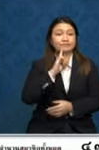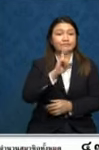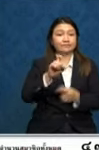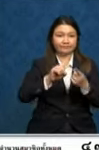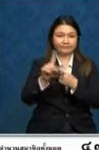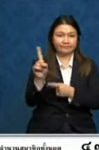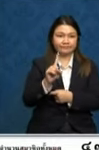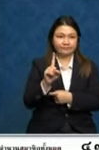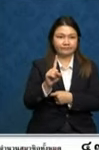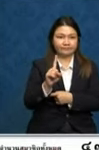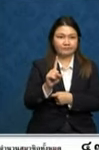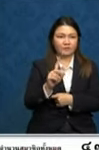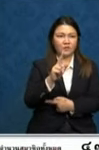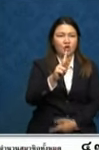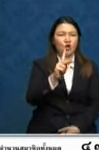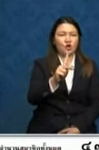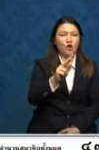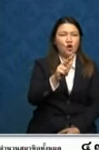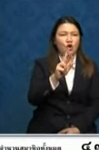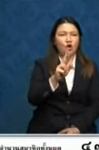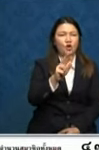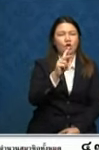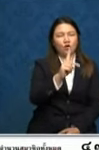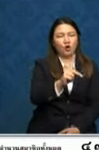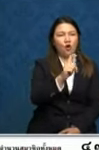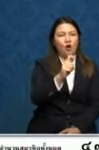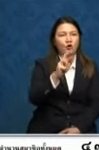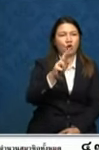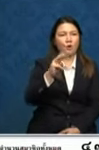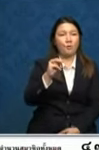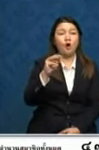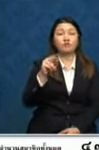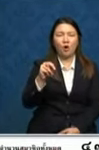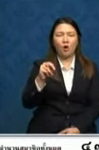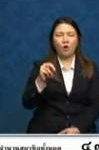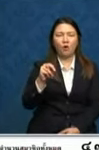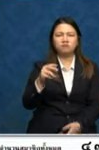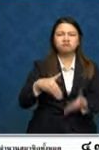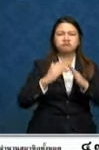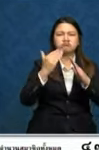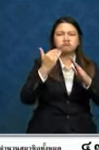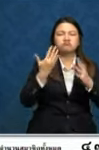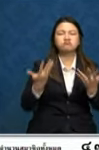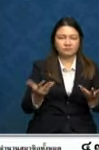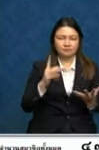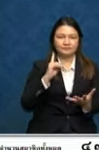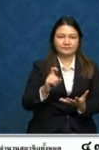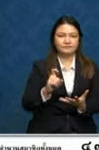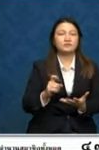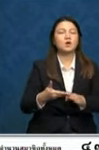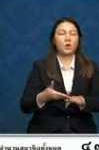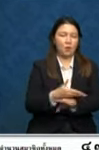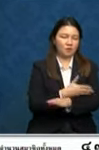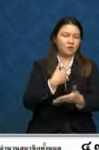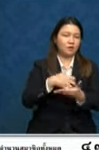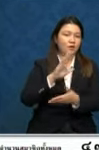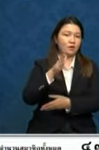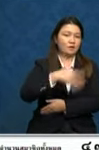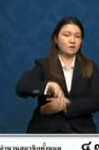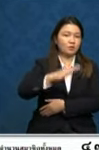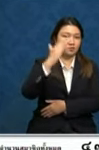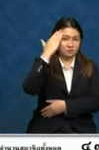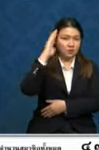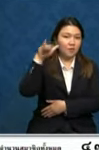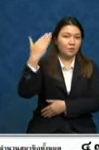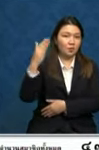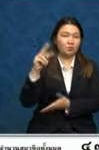ครับทำไมเราต้องมีกรมน.แต่ก่อนอื่นครับผมขออนุญาตเริ่มจากประวัติคร่าวๆของหน่วยงานนี้เพื่อให้พี่น้องประชาชนที่รับฟังอยู่